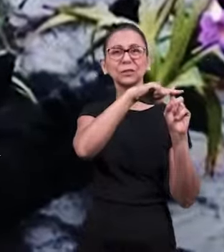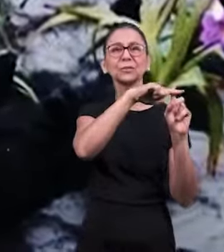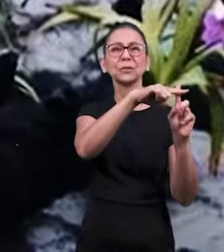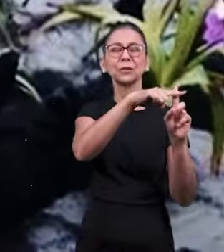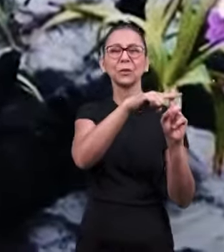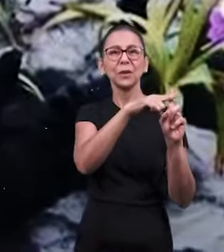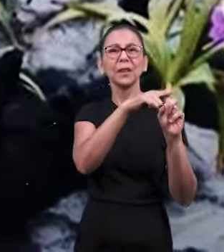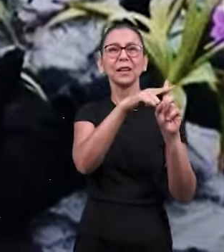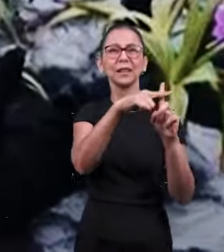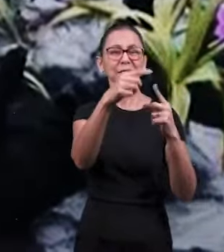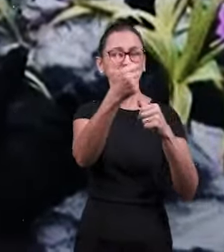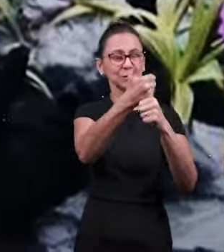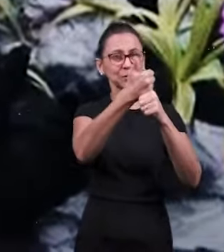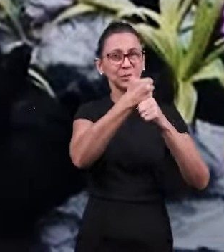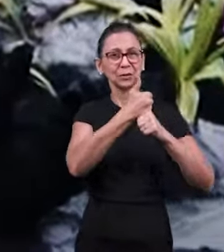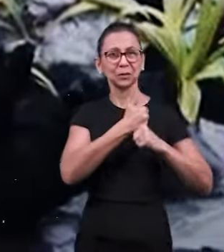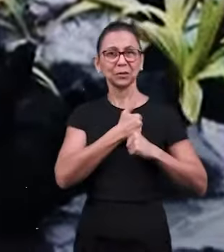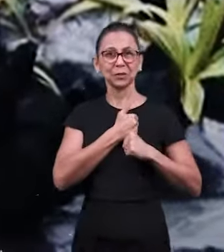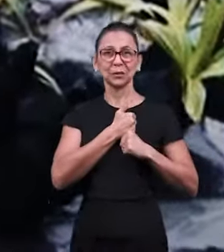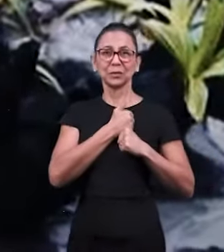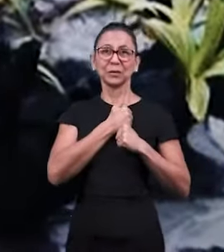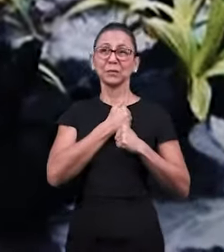ею Он спас меня.